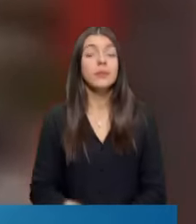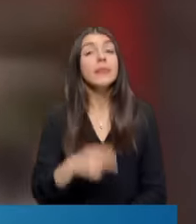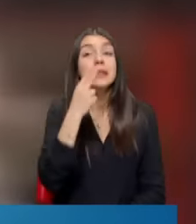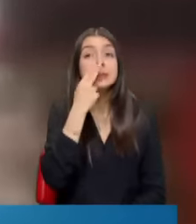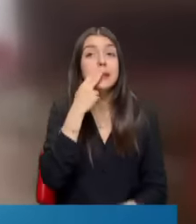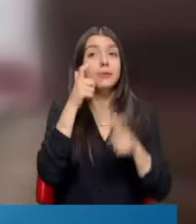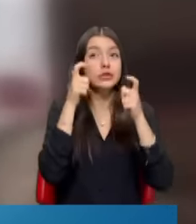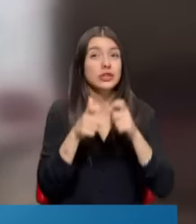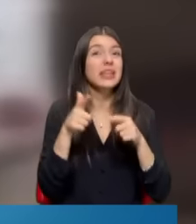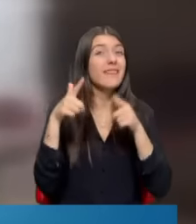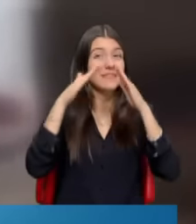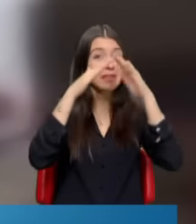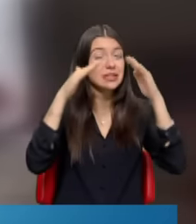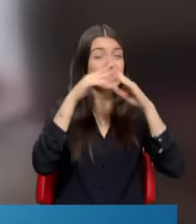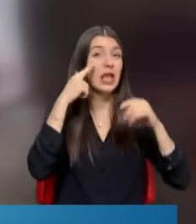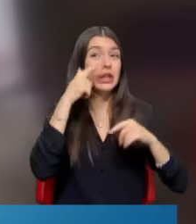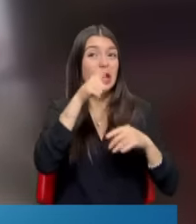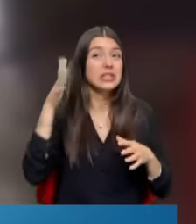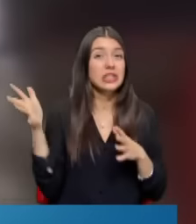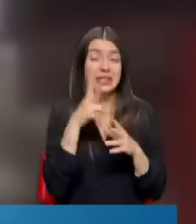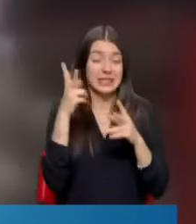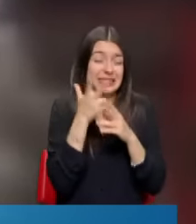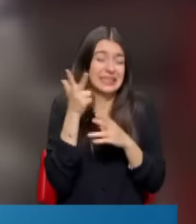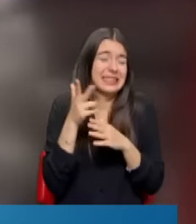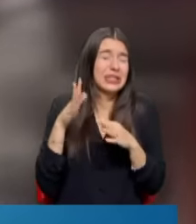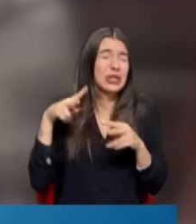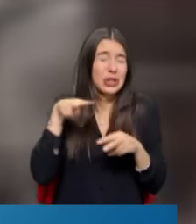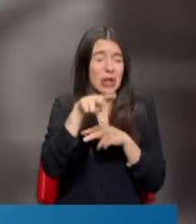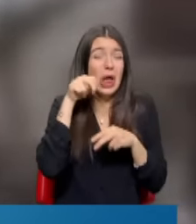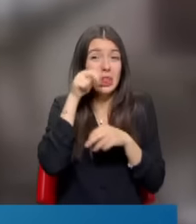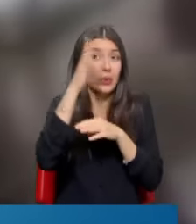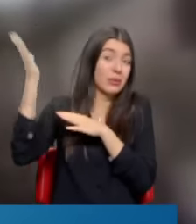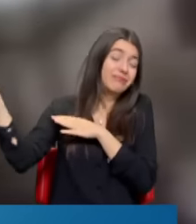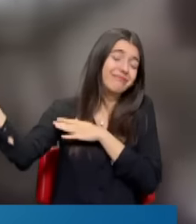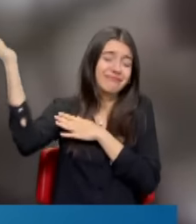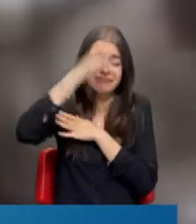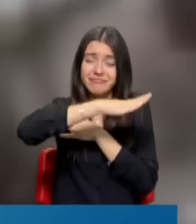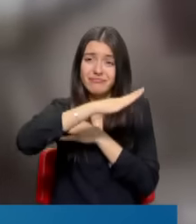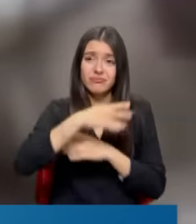Samsun'da fırtınanın yerinden söktüğü çatı yolda yürüyenlerin üzerine uçtu.